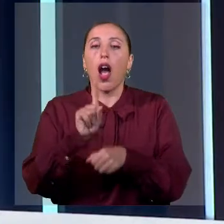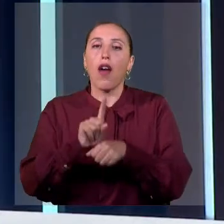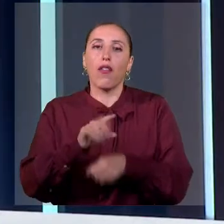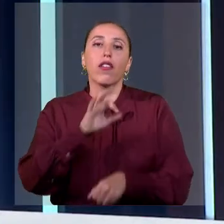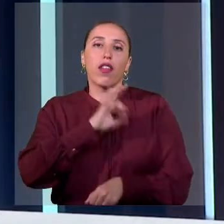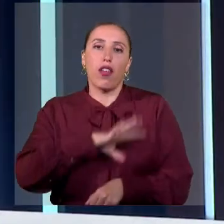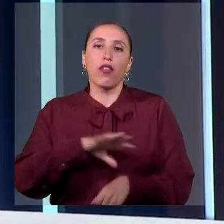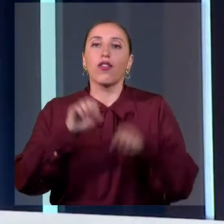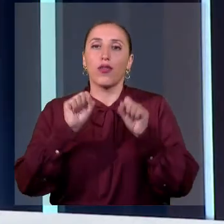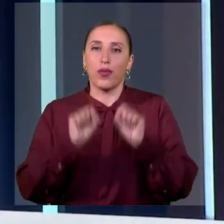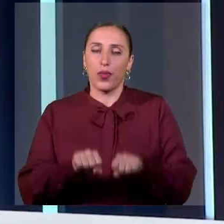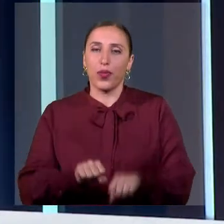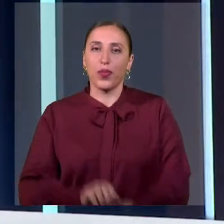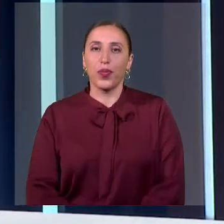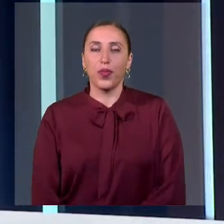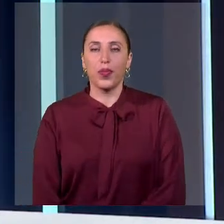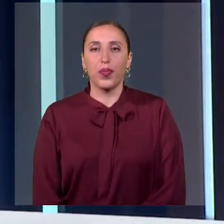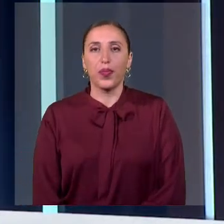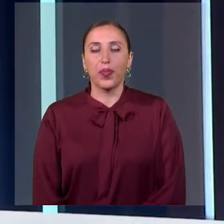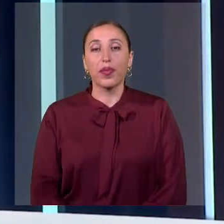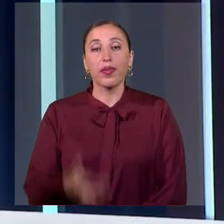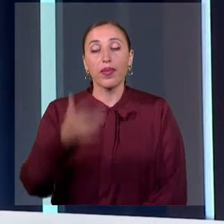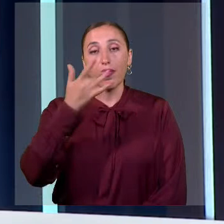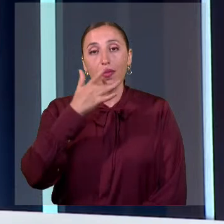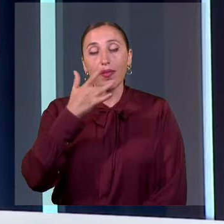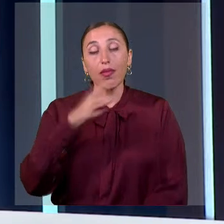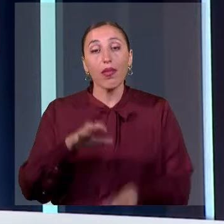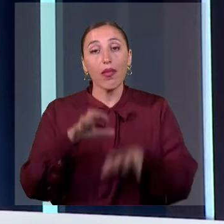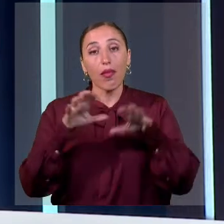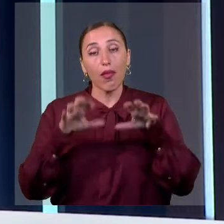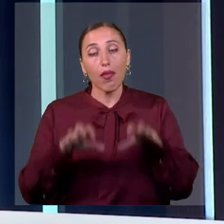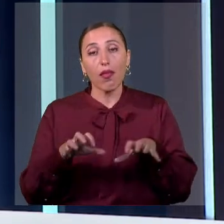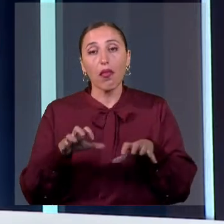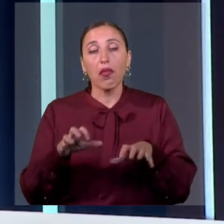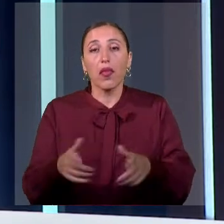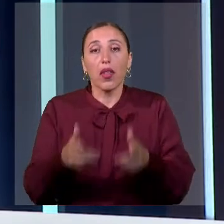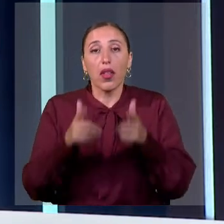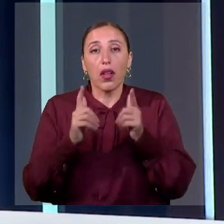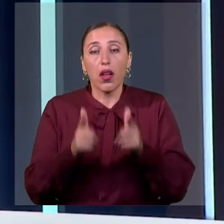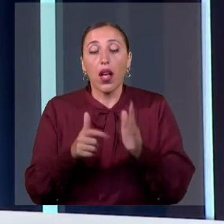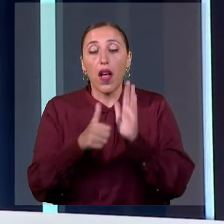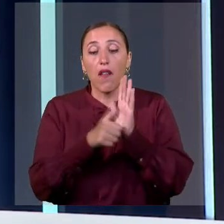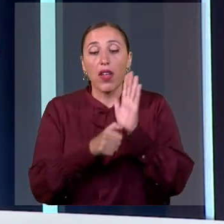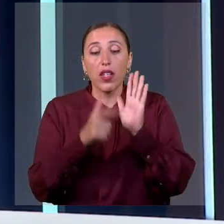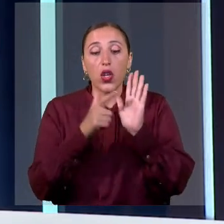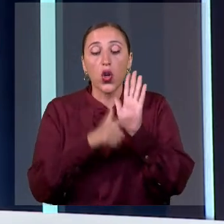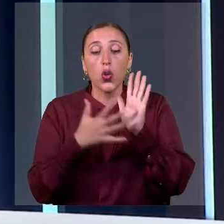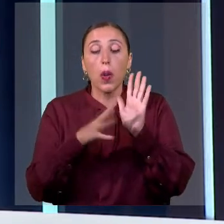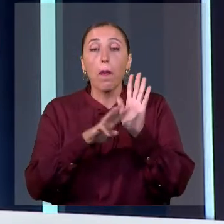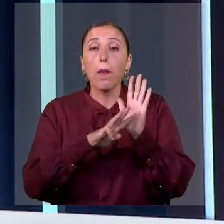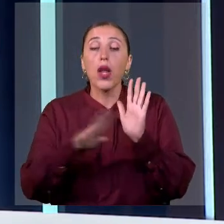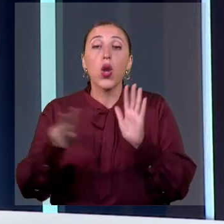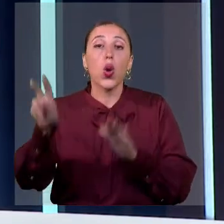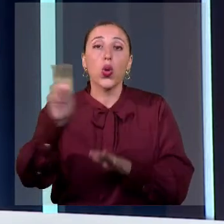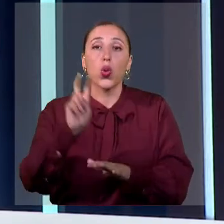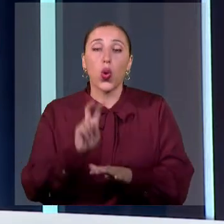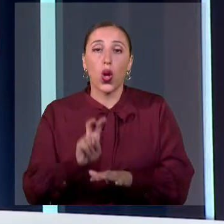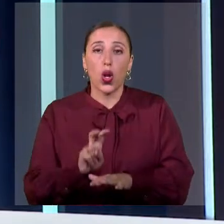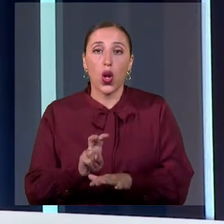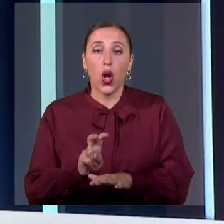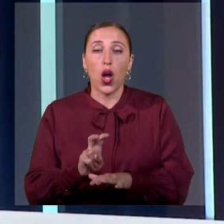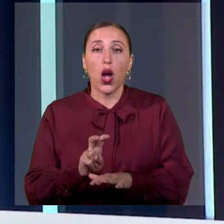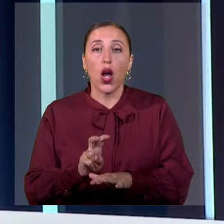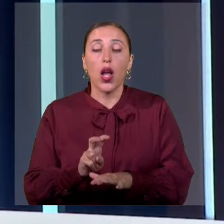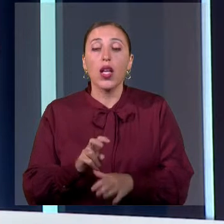կանխարգելում։ Միացյալ Նահանգների նախագահը հաստատել է 675 միլիոն դոլար արժողությամբ